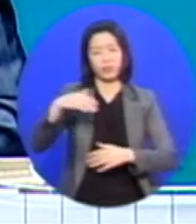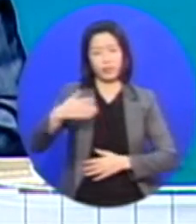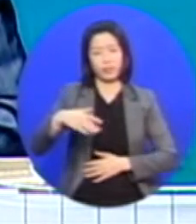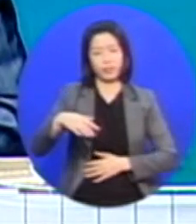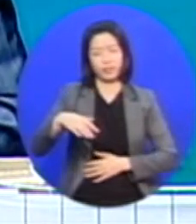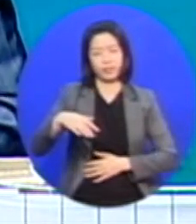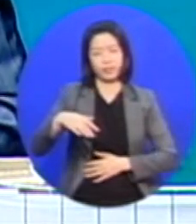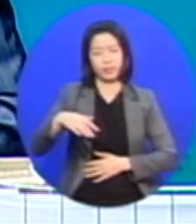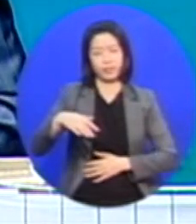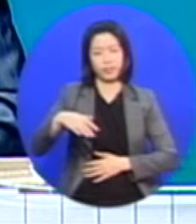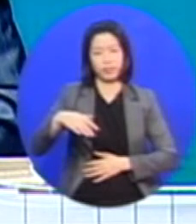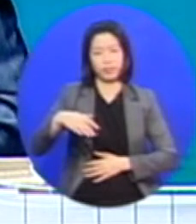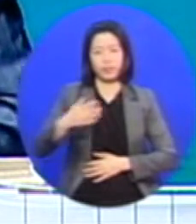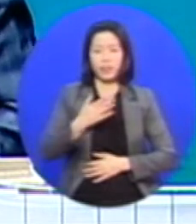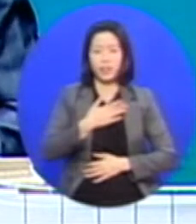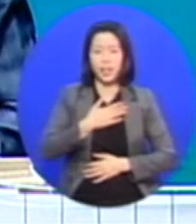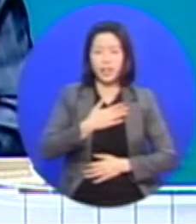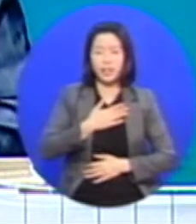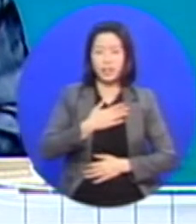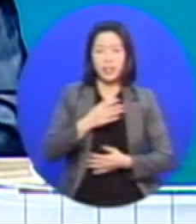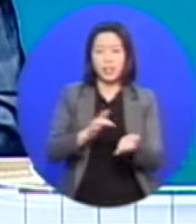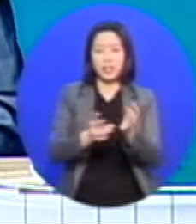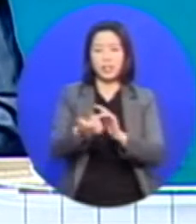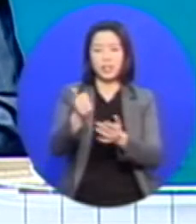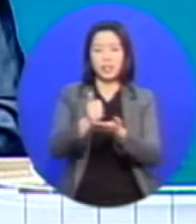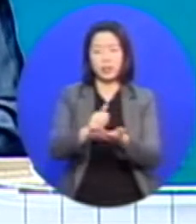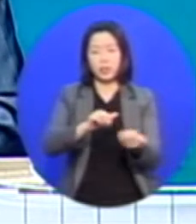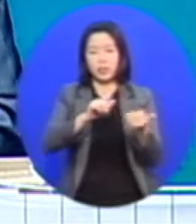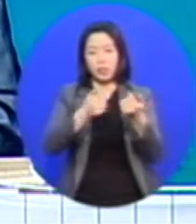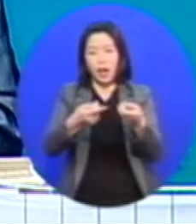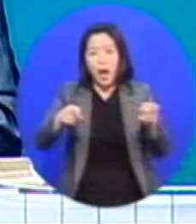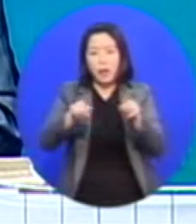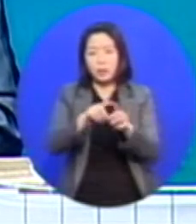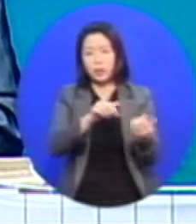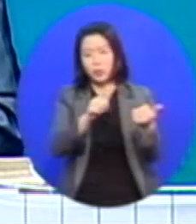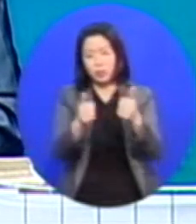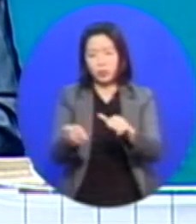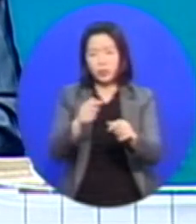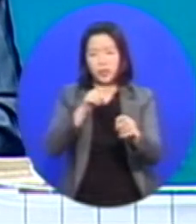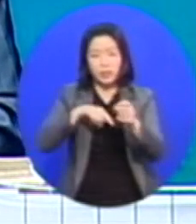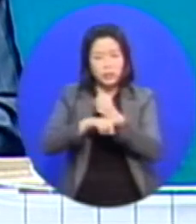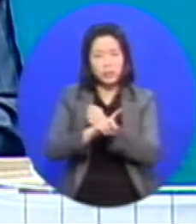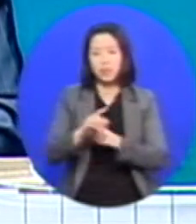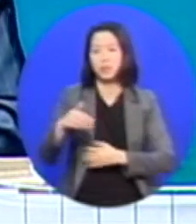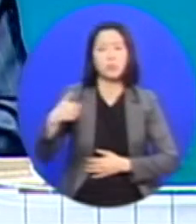죽었어 나는 예수님과 함께 죽었다는 말이 뭔지를 모르겠어요